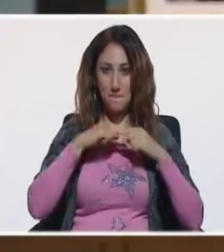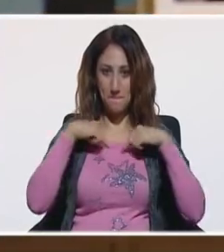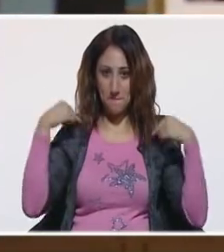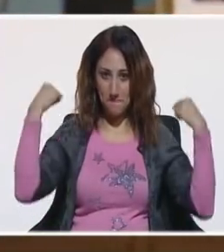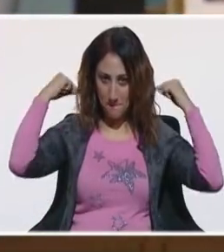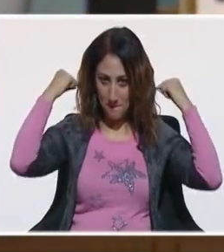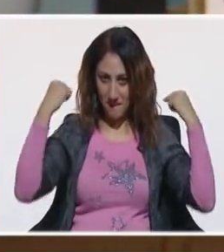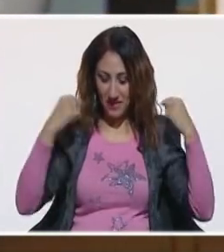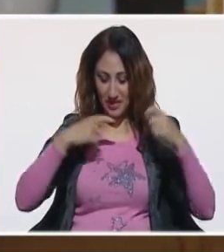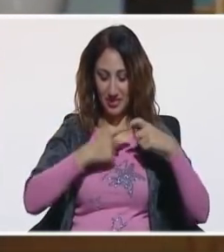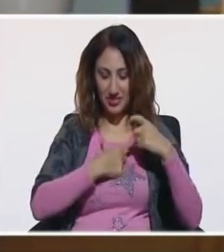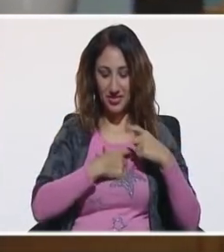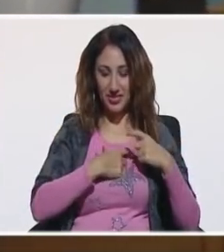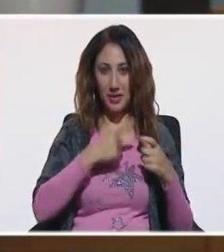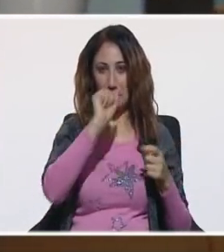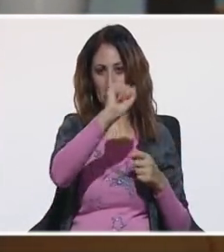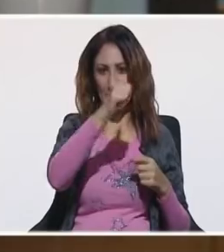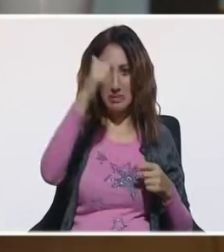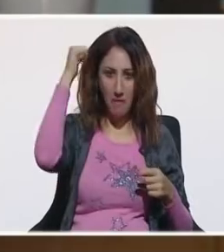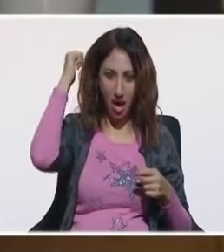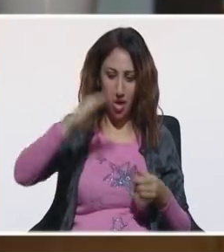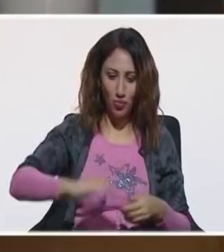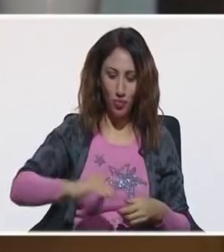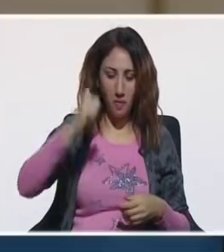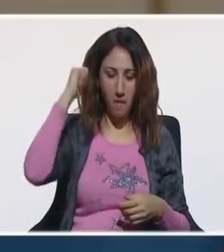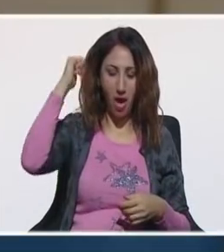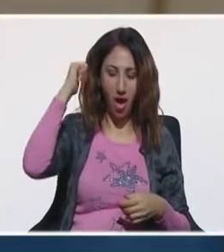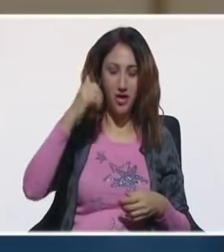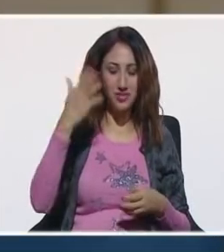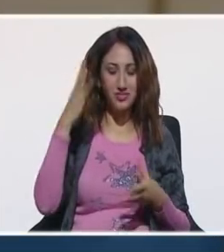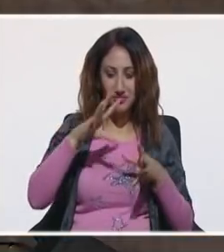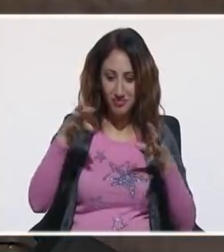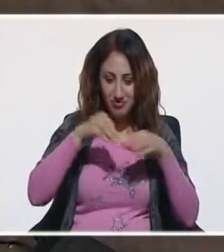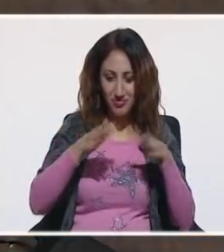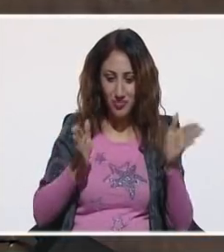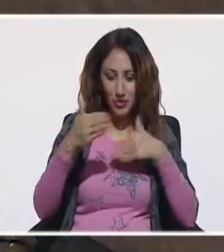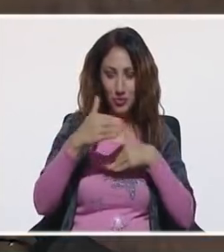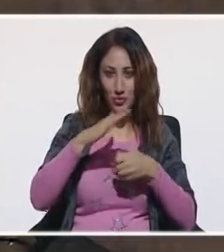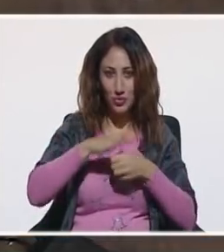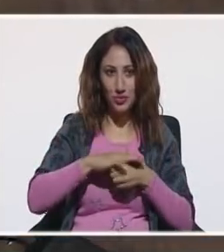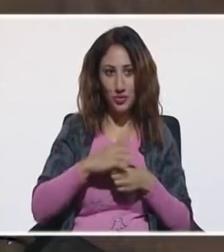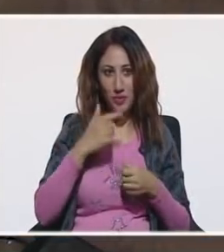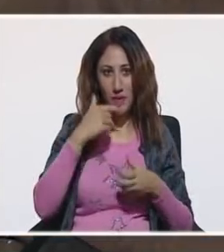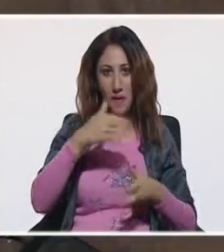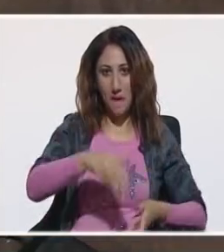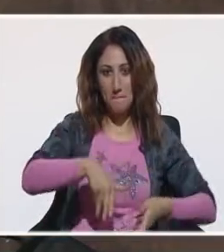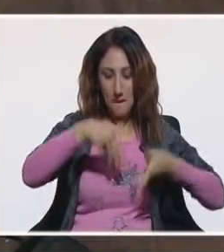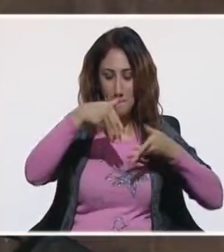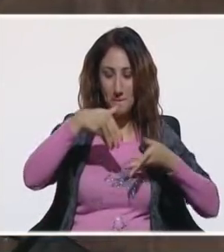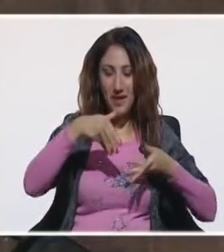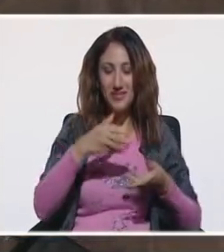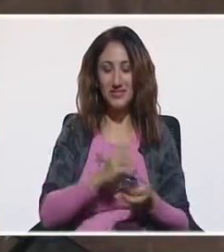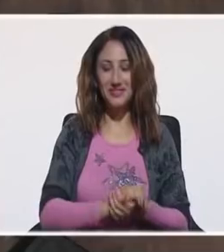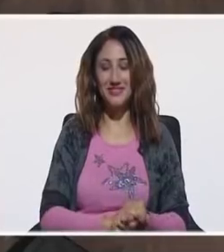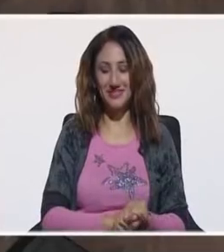بافيتا هي ماما اظن جابت مليون بافيتا طبعا انا عارفه ايوه وفي بامبرز تاني للي عاوز